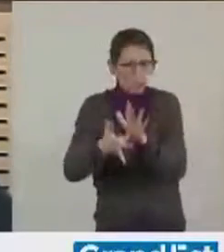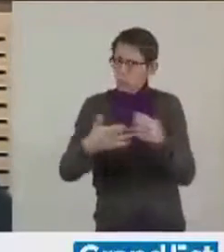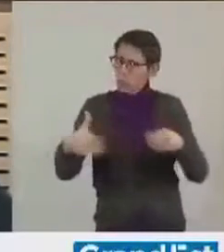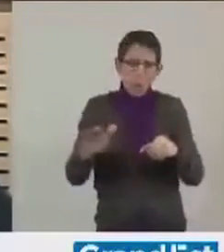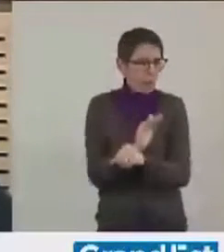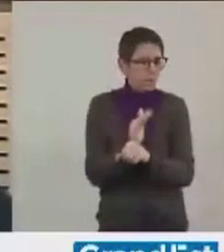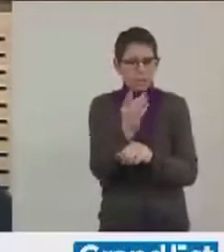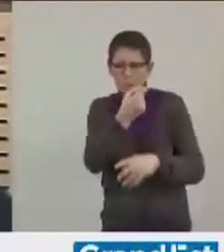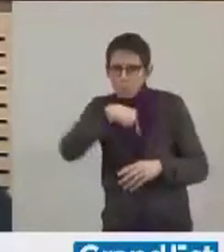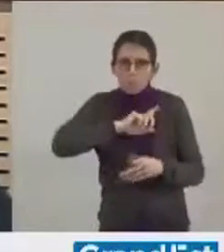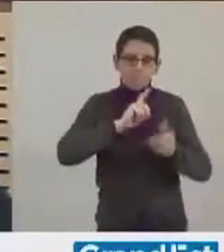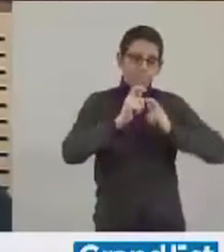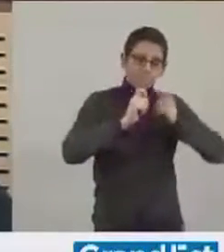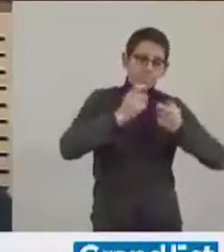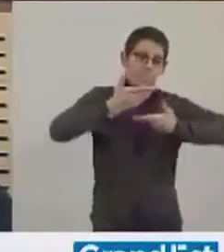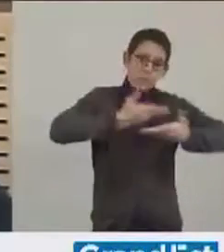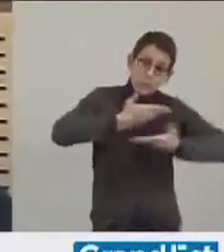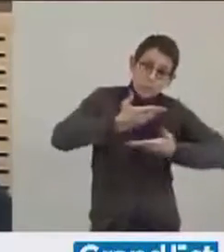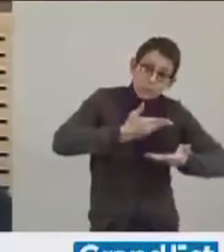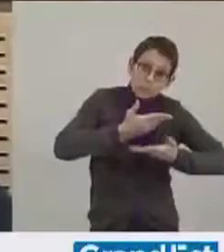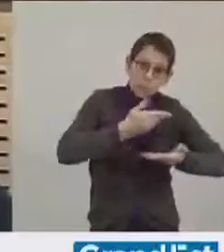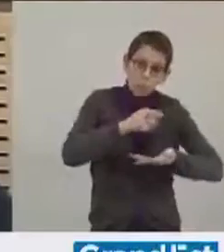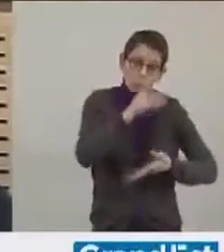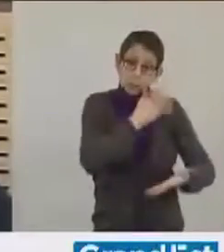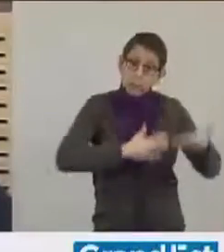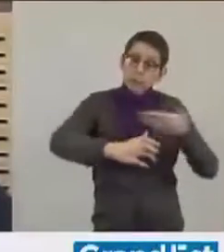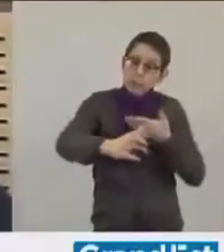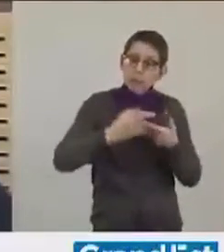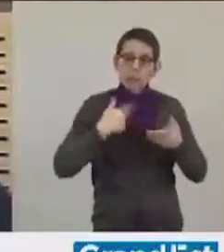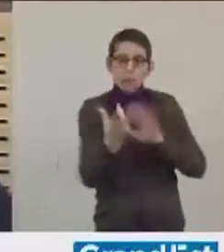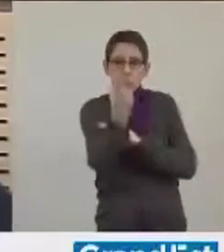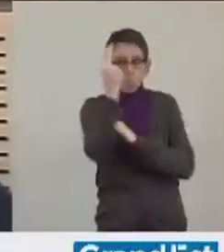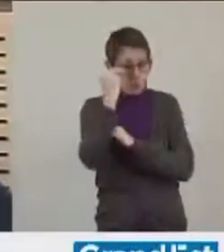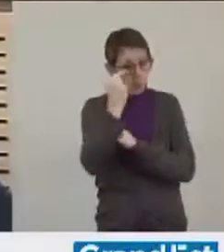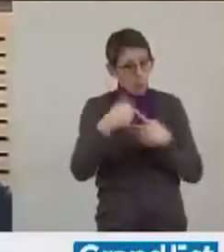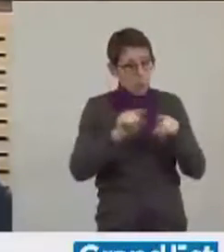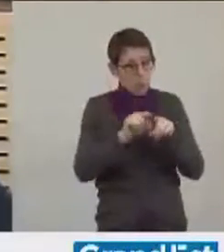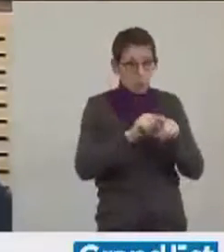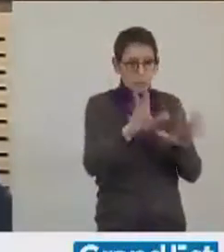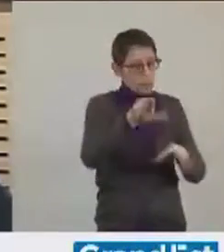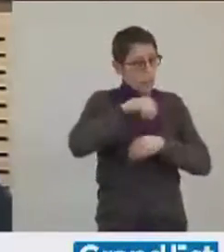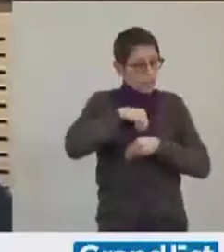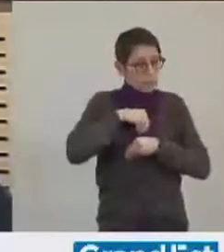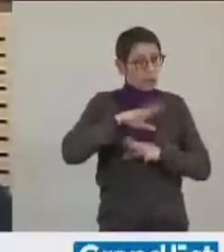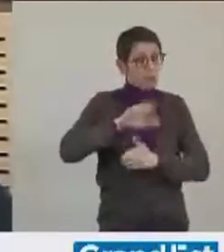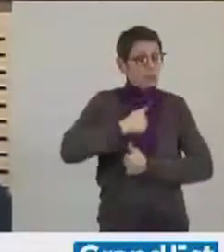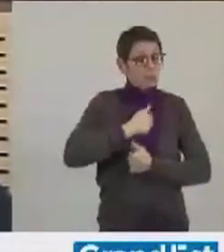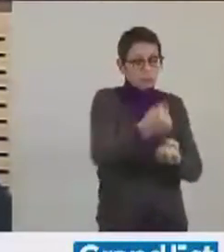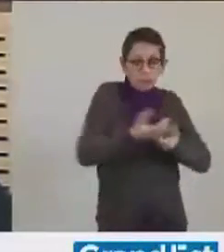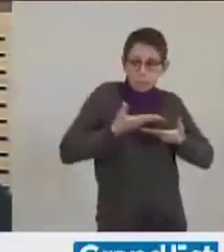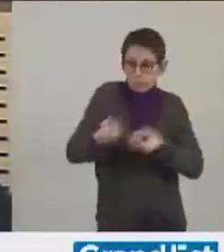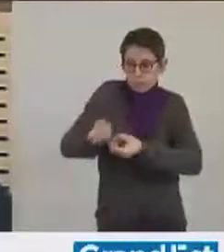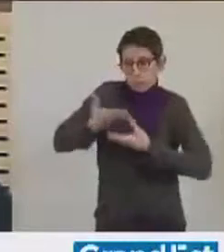très constructif. Nous avons pris compte de nombreuses propositions, Jean l'a dit et je le redis. Moi, je vous